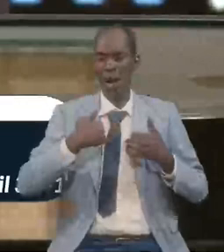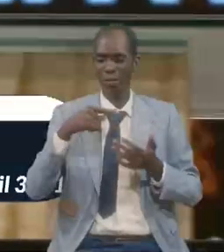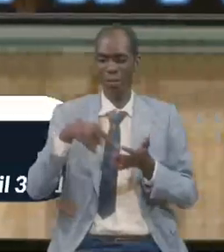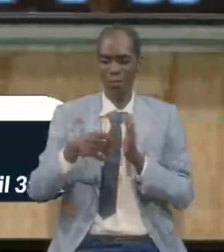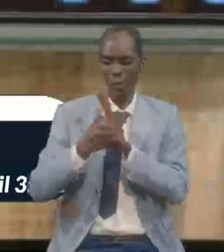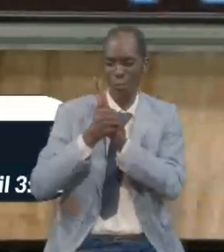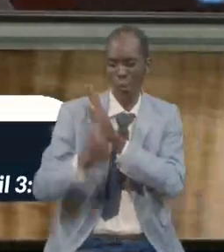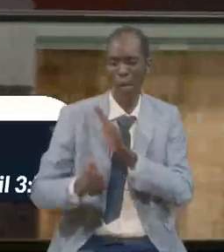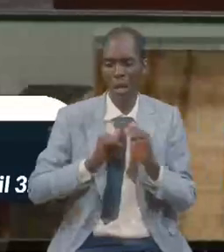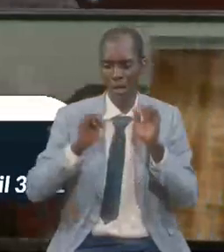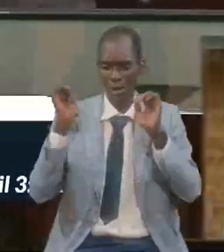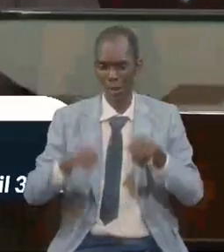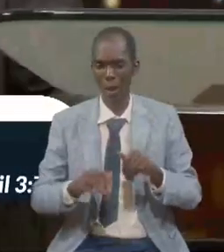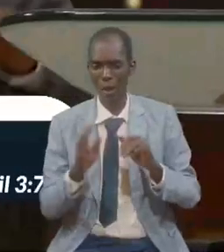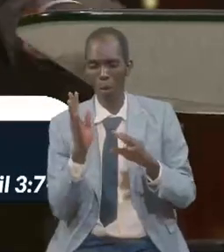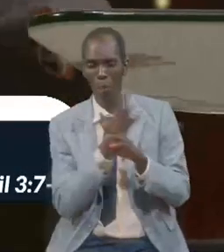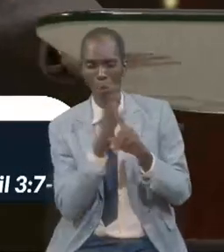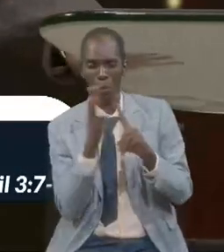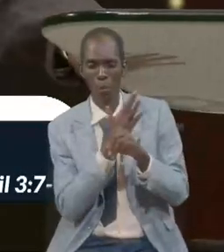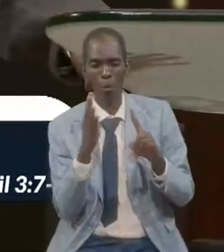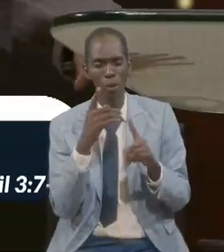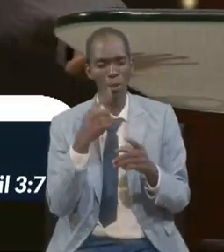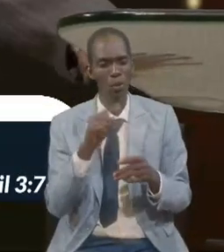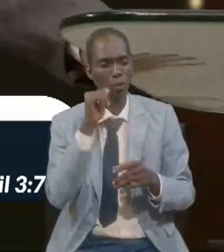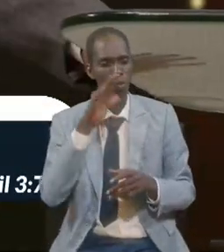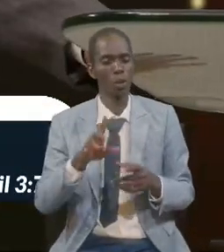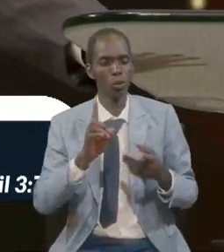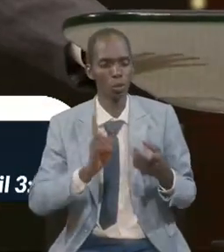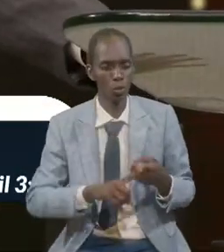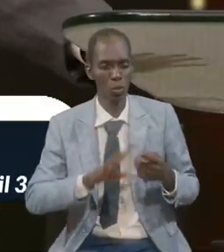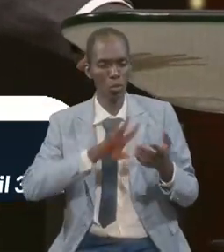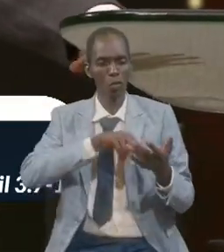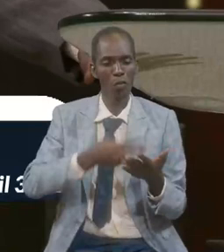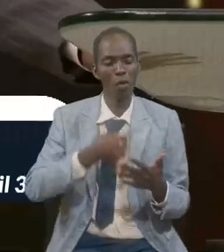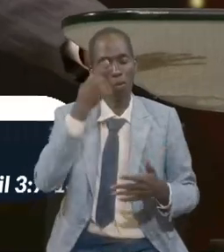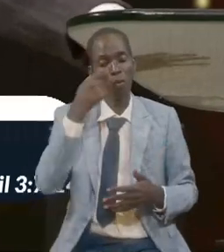lui parler et pour mon gain.